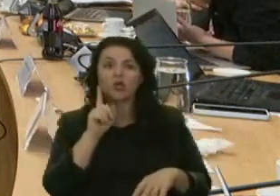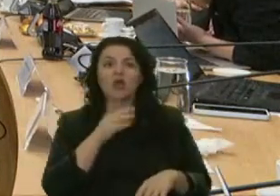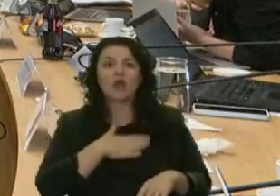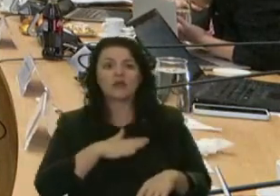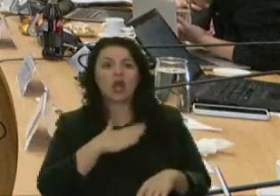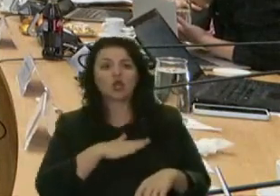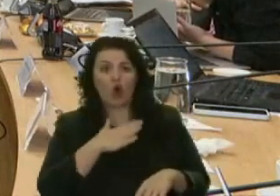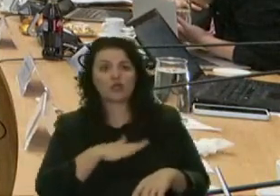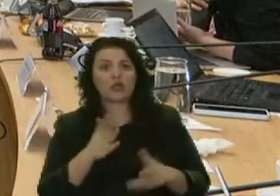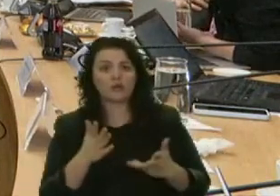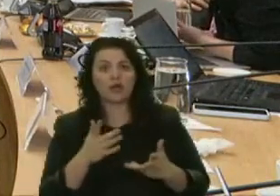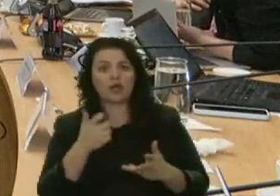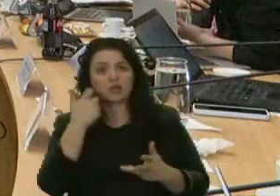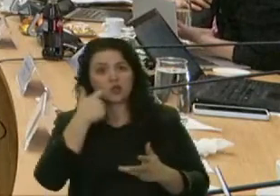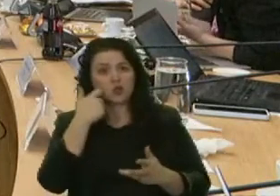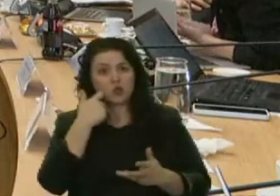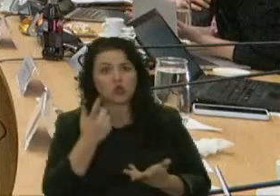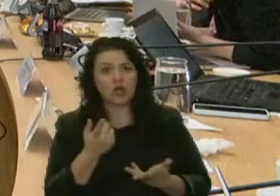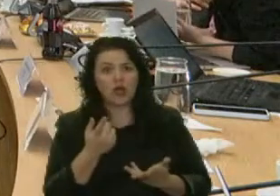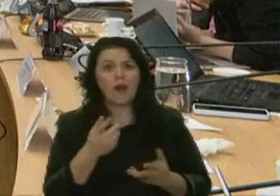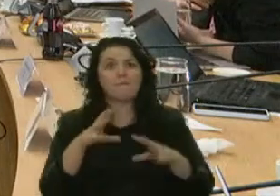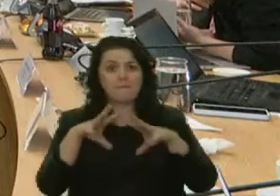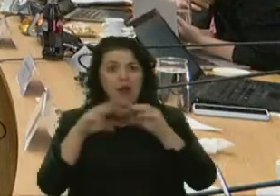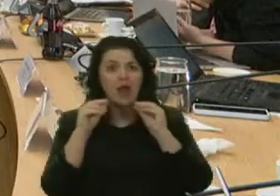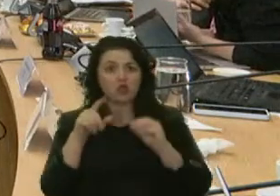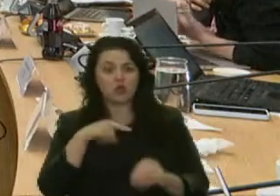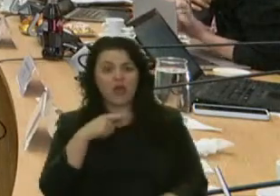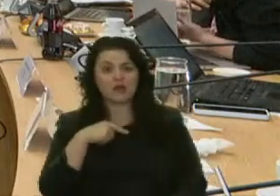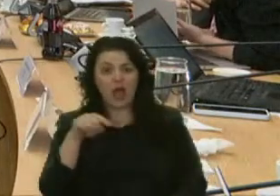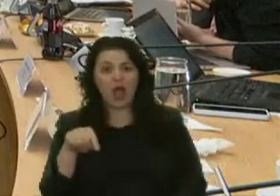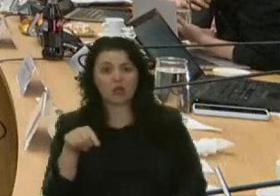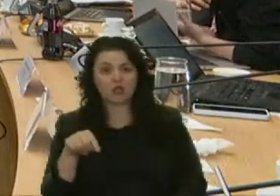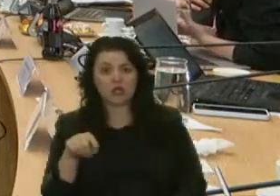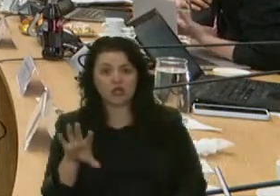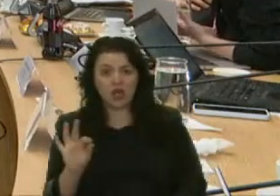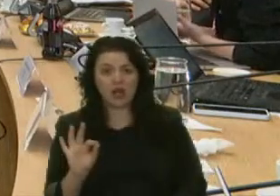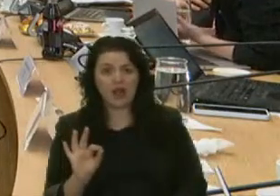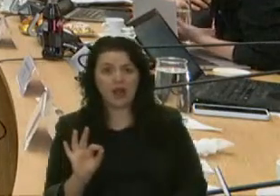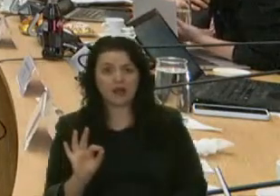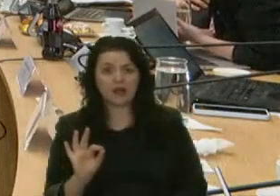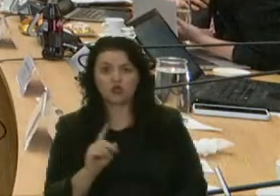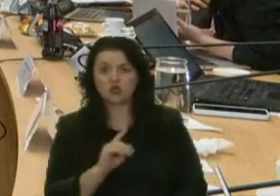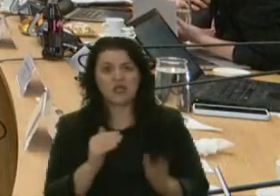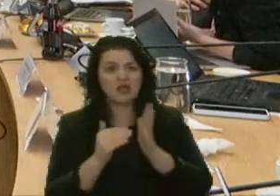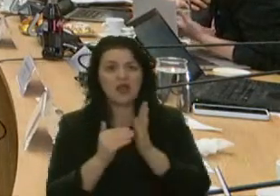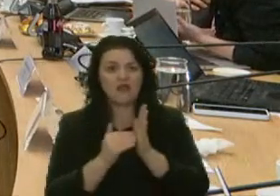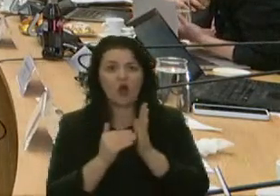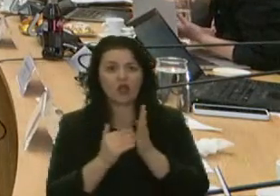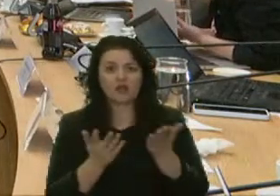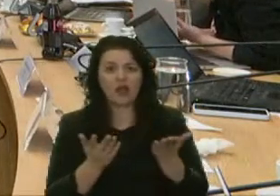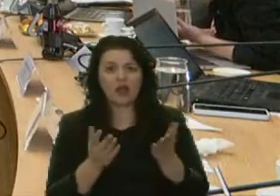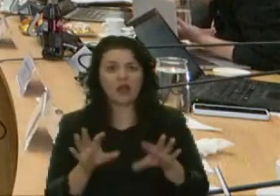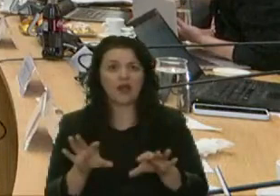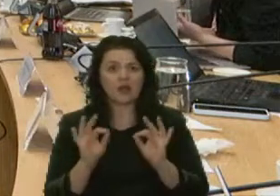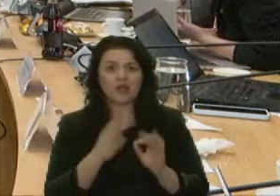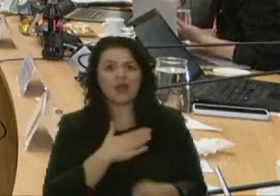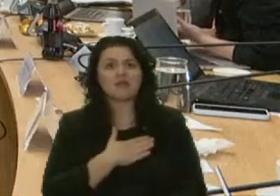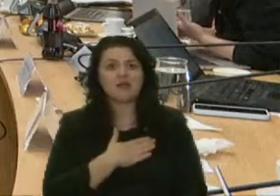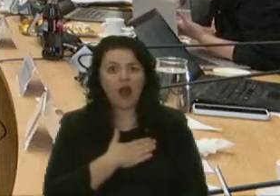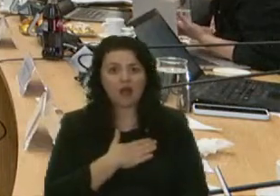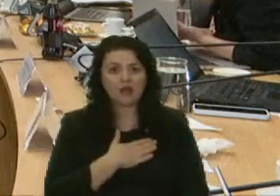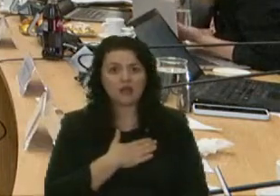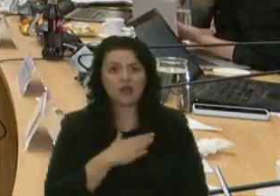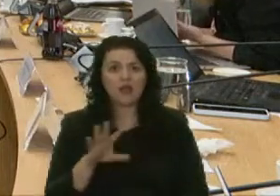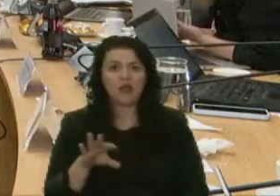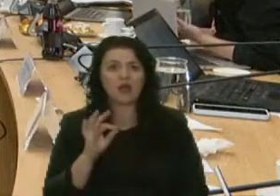dorim să locuim în orașul ăsta palatul pentru mine este acest oraș pe care îl aleg nu sunt nevoită să l aleg îl aleg de drag îl aleg